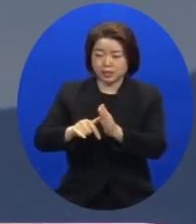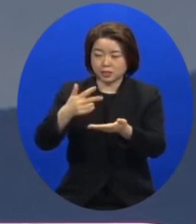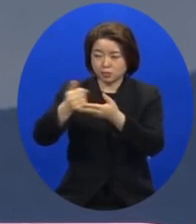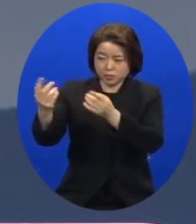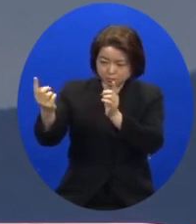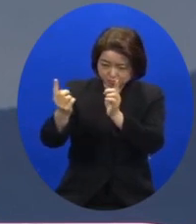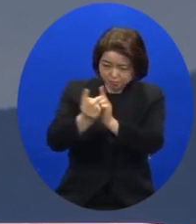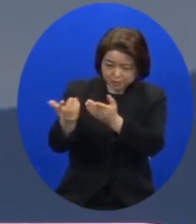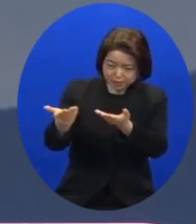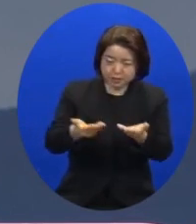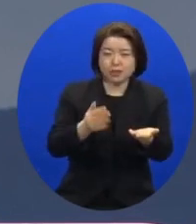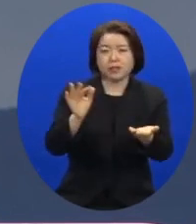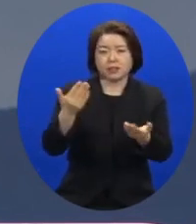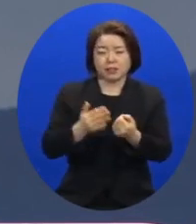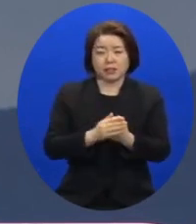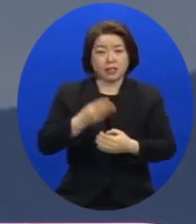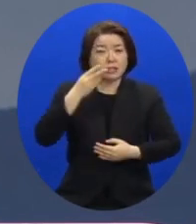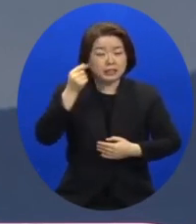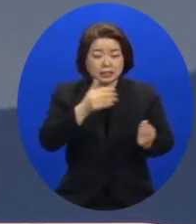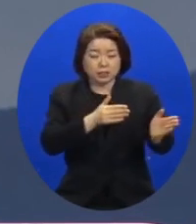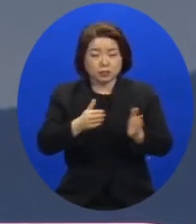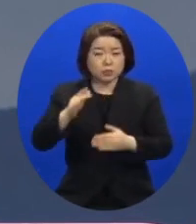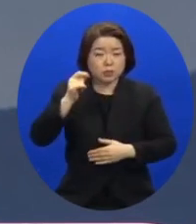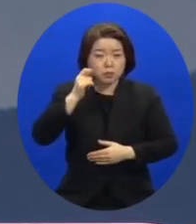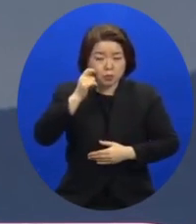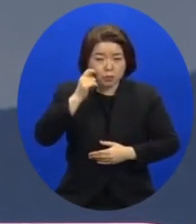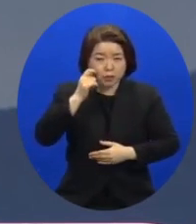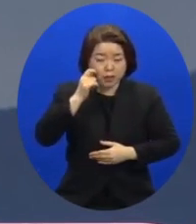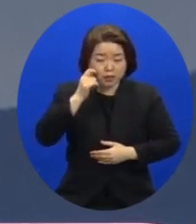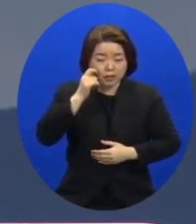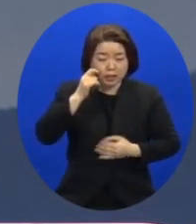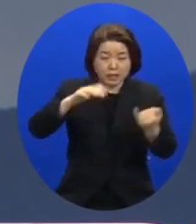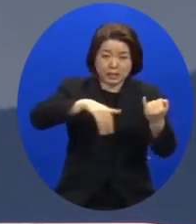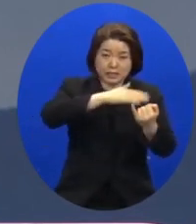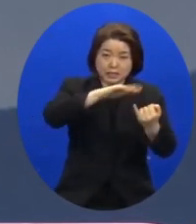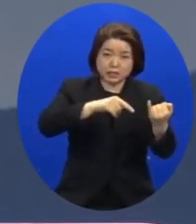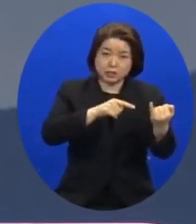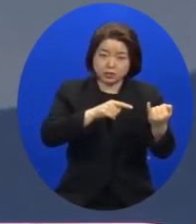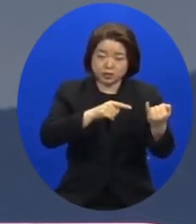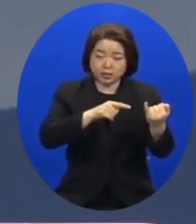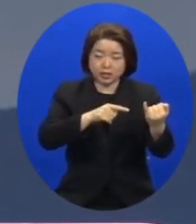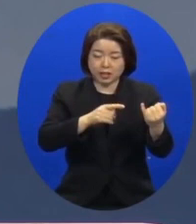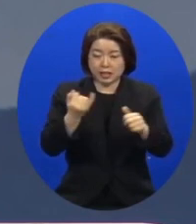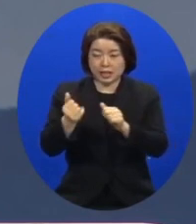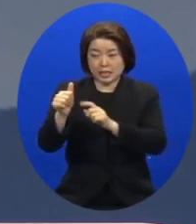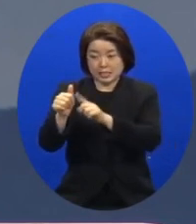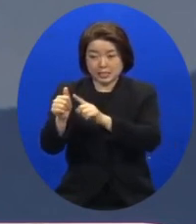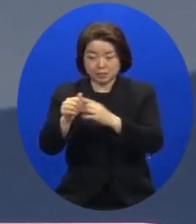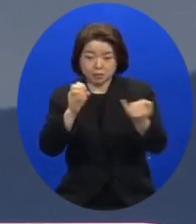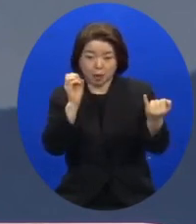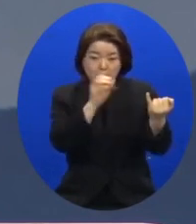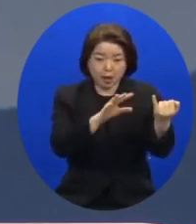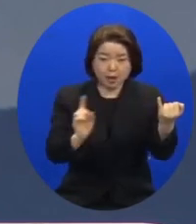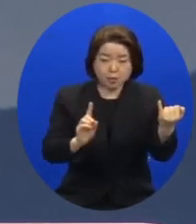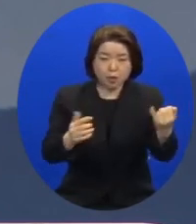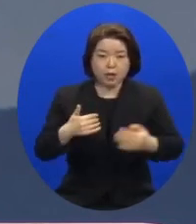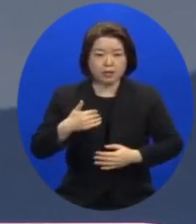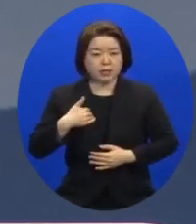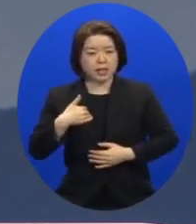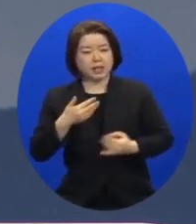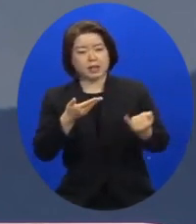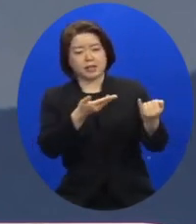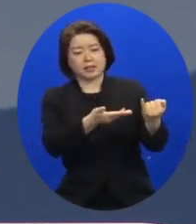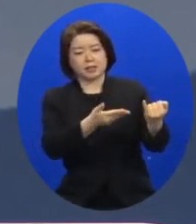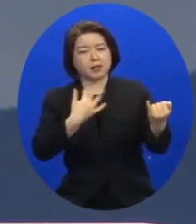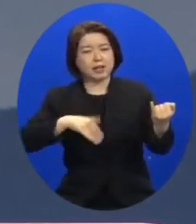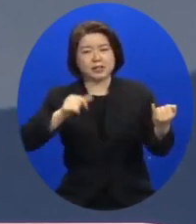것 기름을 준비하지 못했던 처녀들에게 신랑이 뭐라고 대답 왜냐면 12절에 내가 너희를